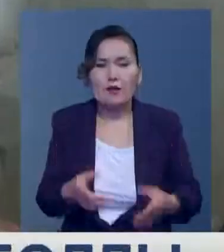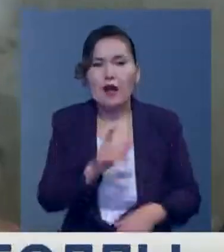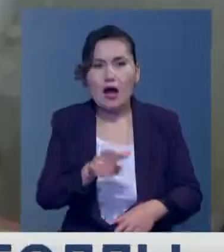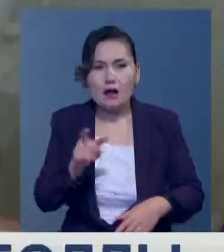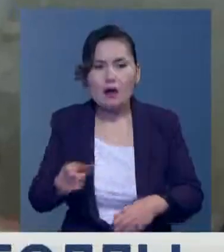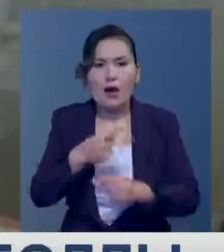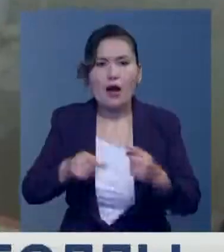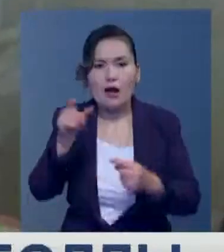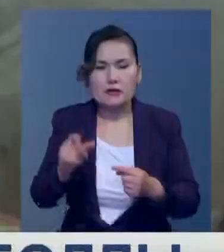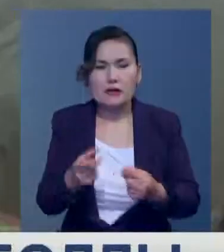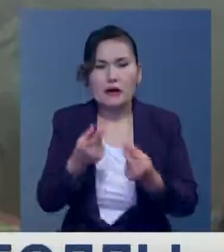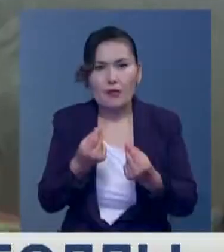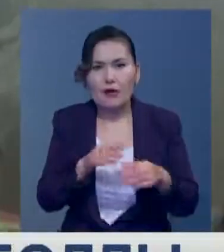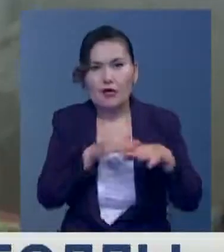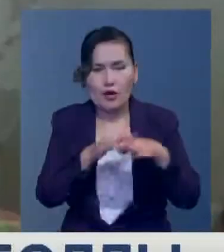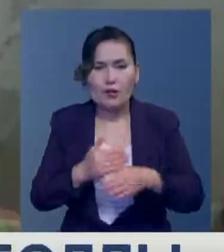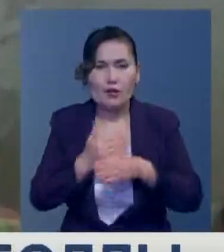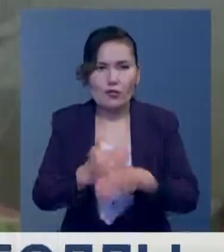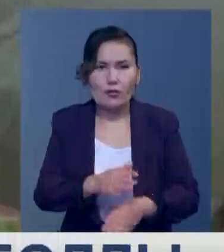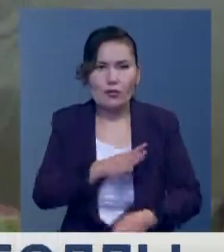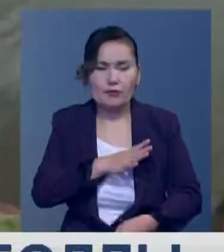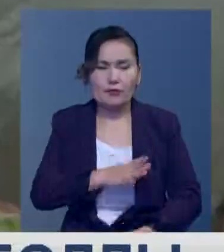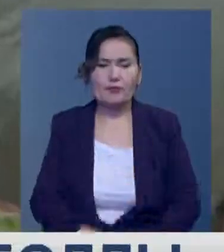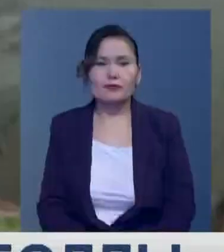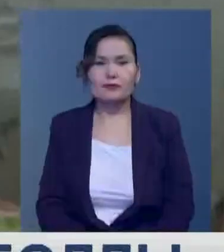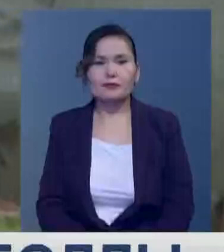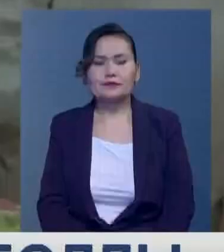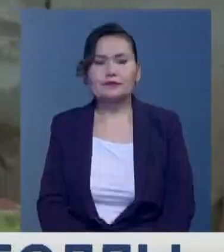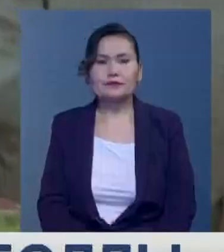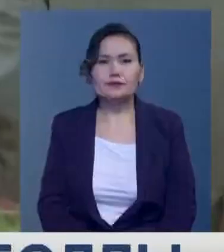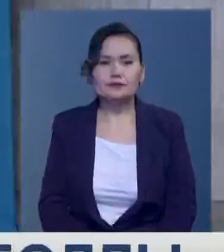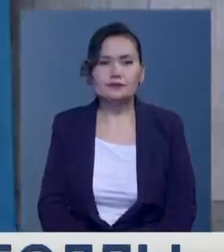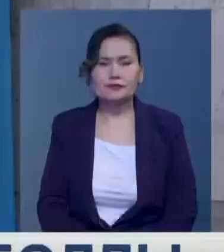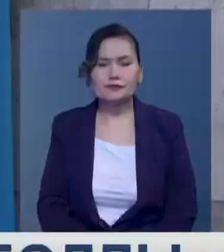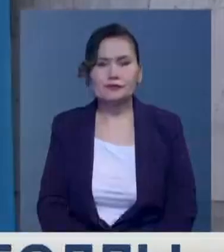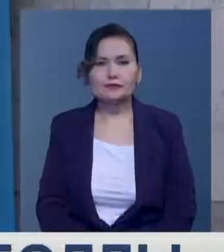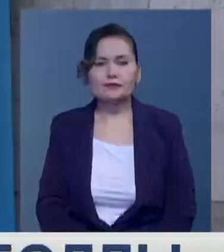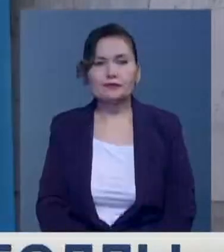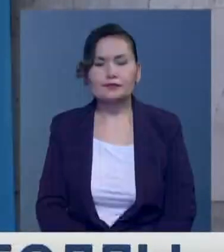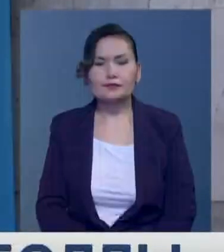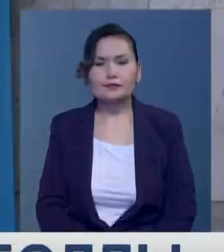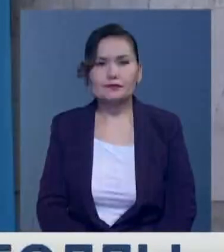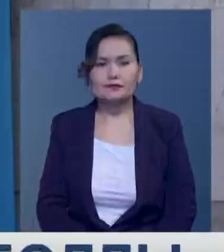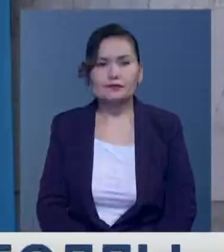мен қала басшылығы көмекке келді. Қарлығаш Қасиетова, Самат Оспанов, Алексей Аминицкий, Хабар 24, Павлодардан.